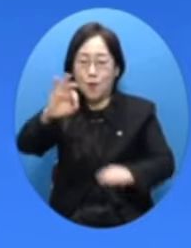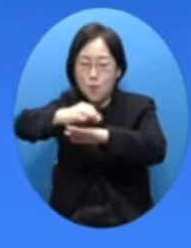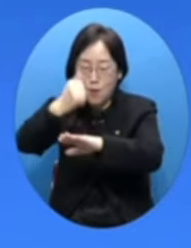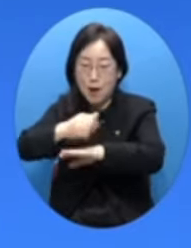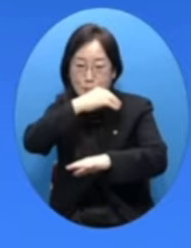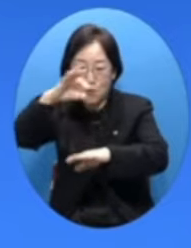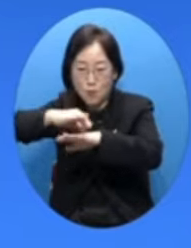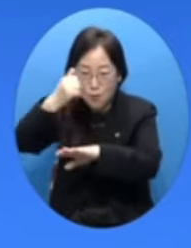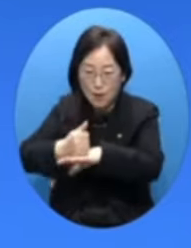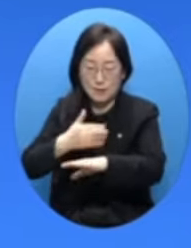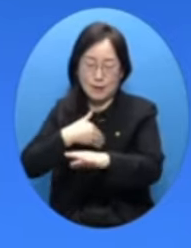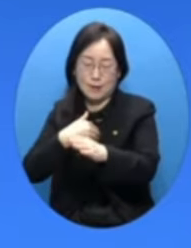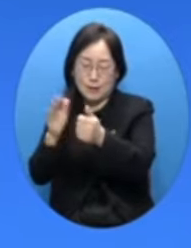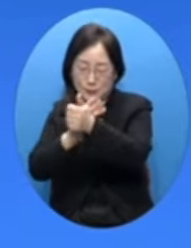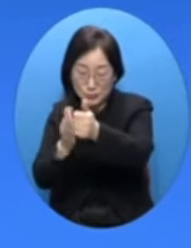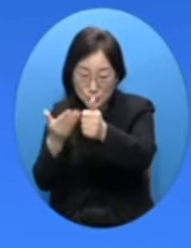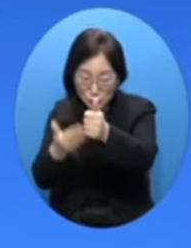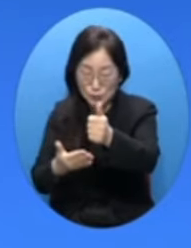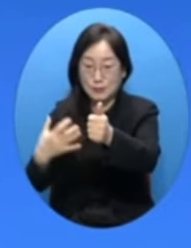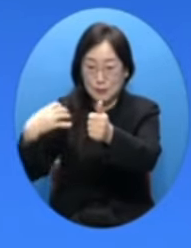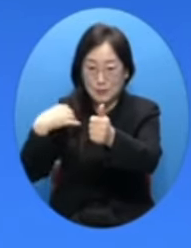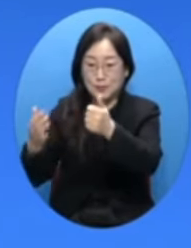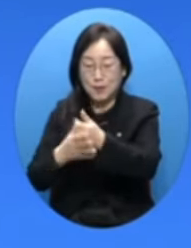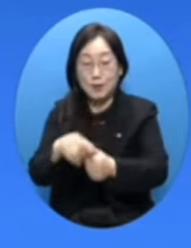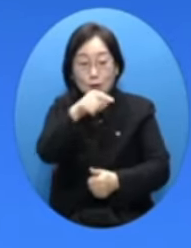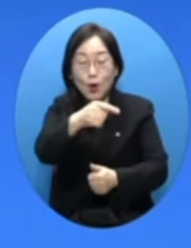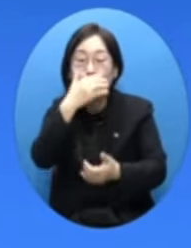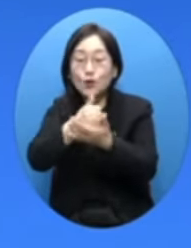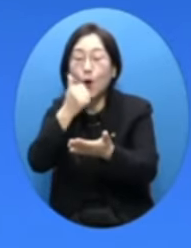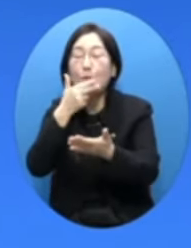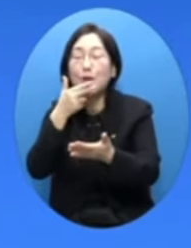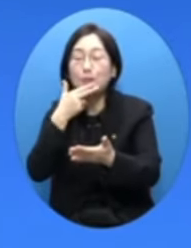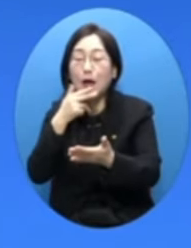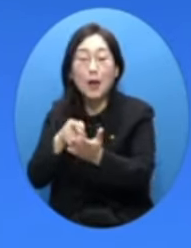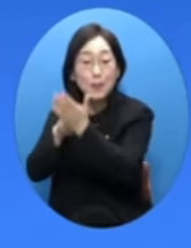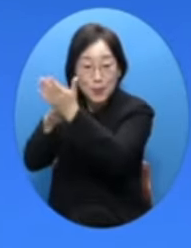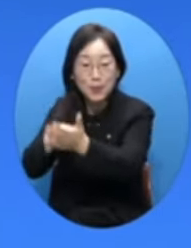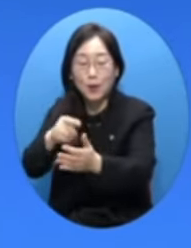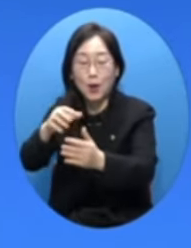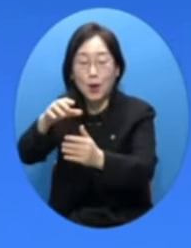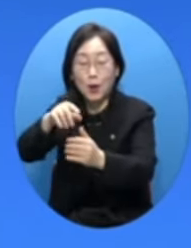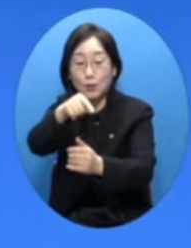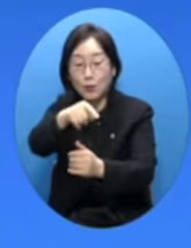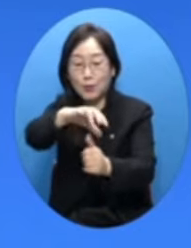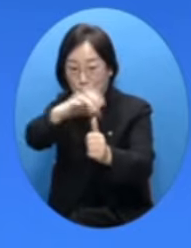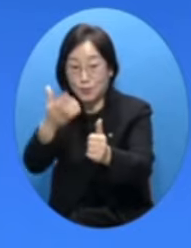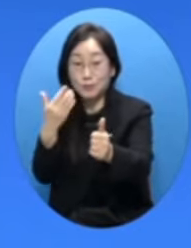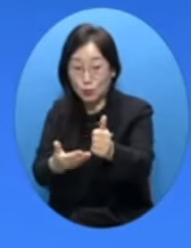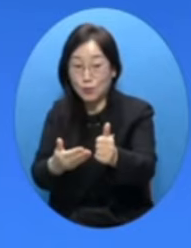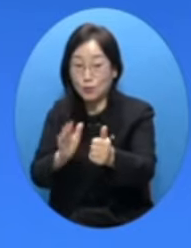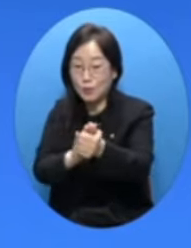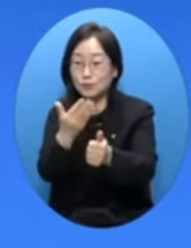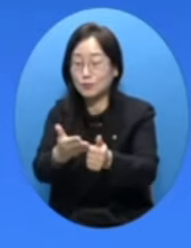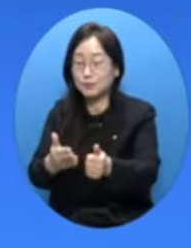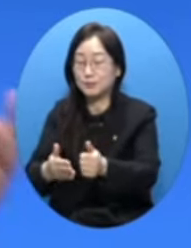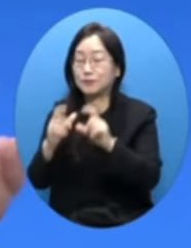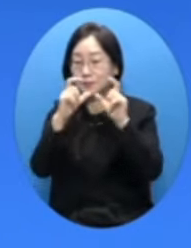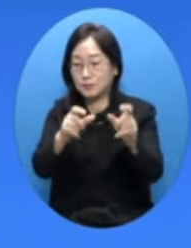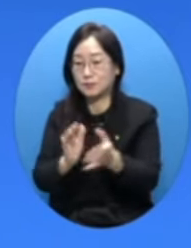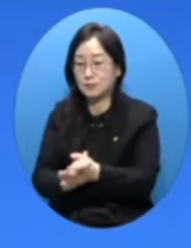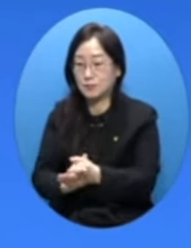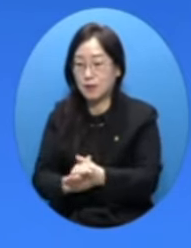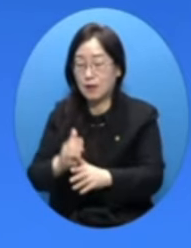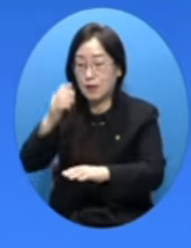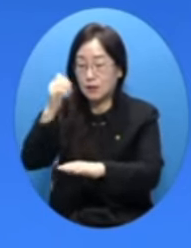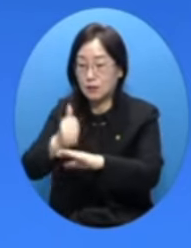섬기는 위치에 있으니까 당신이 죄 없이 들어왔다고 얘기해서 당신 풀려나게 해주겠소 얘기해놓고 나서 딱